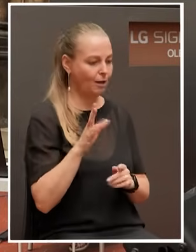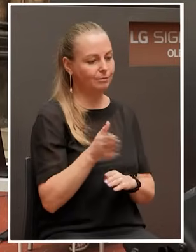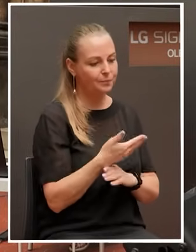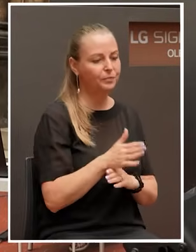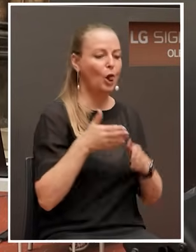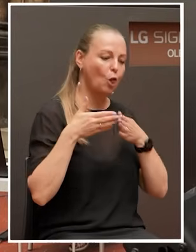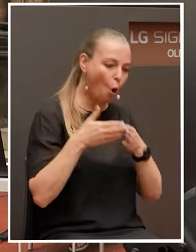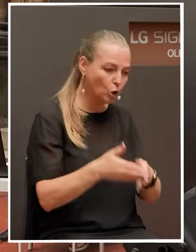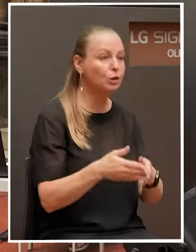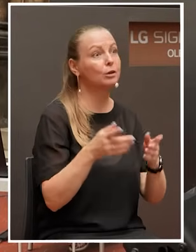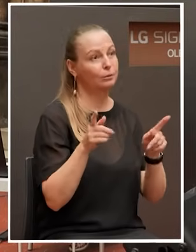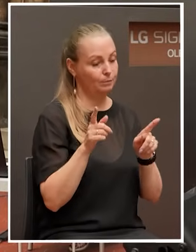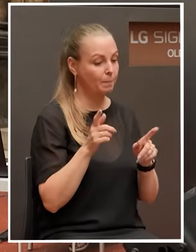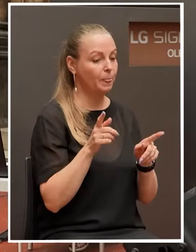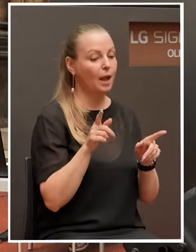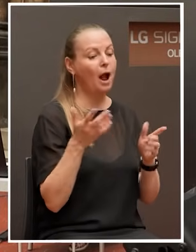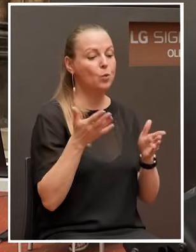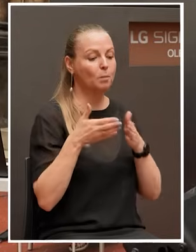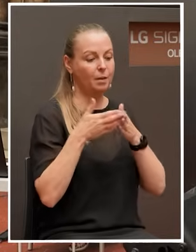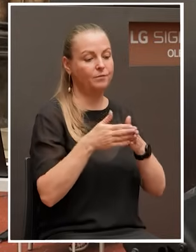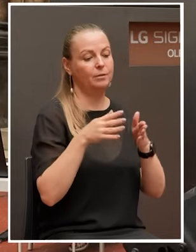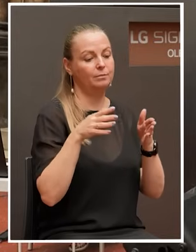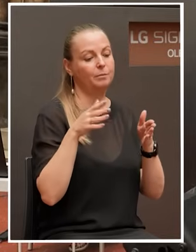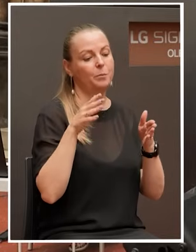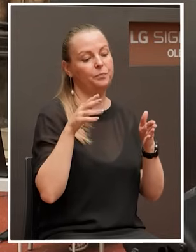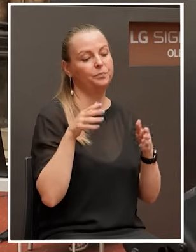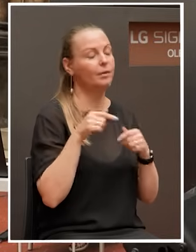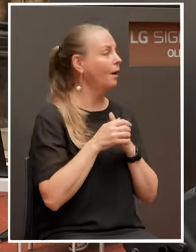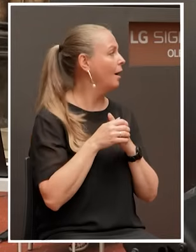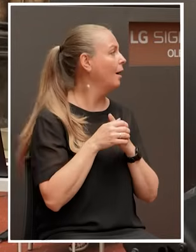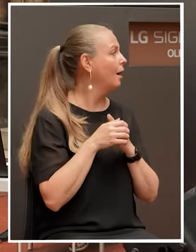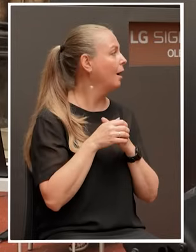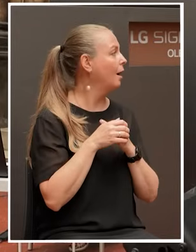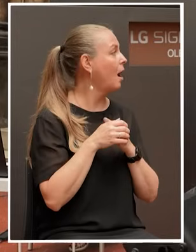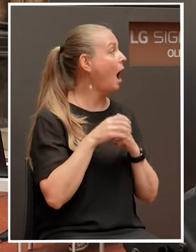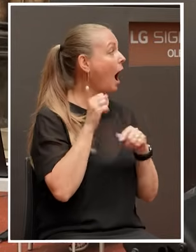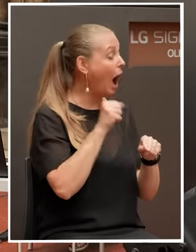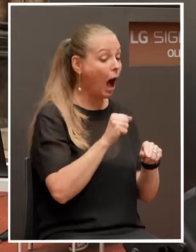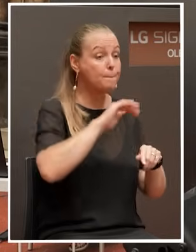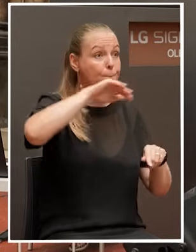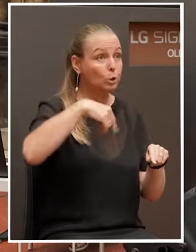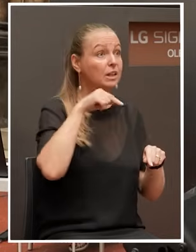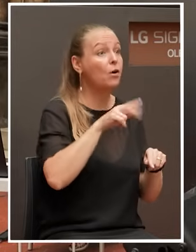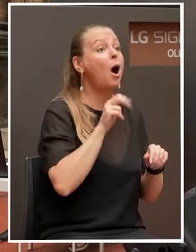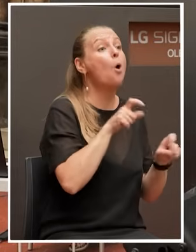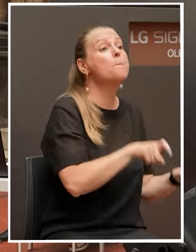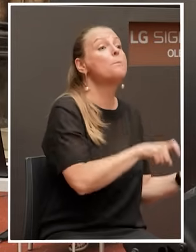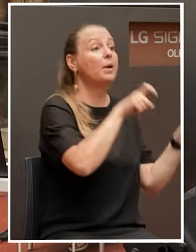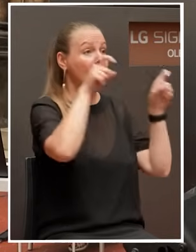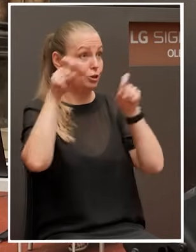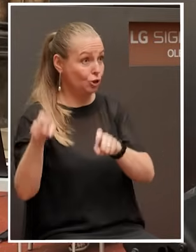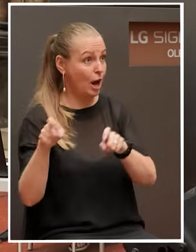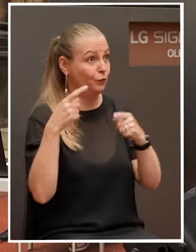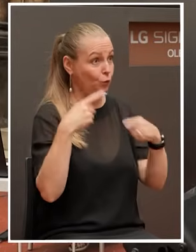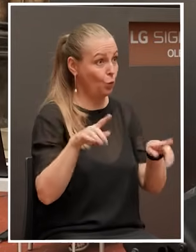лодки тоже, в которых плавают праздные парижане. А вот после того, как он переезжает из Ржанте в